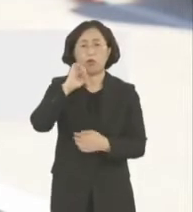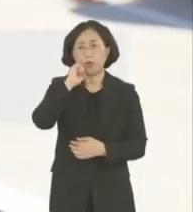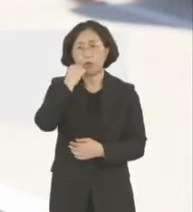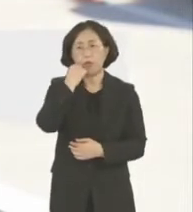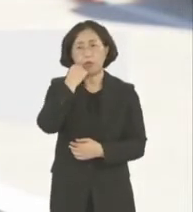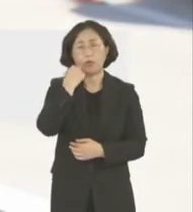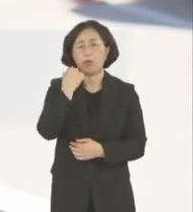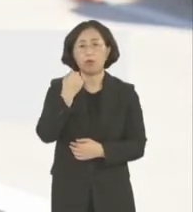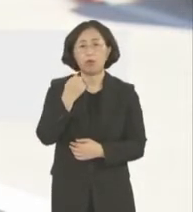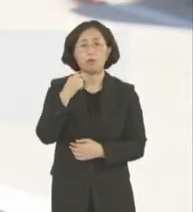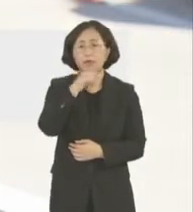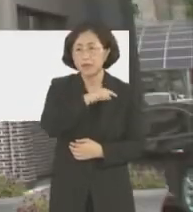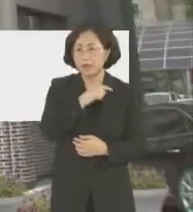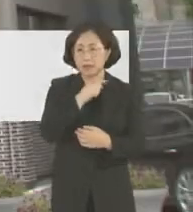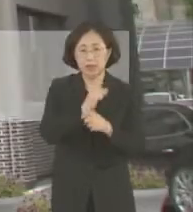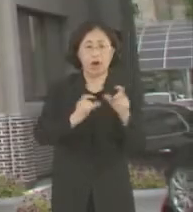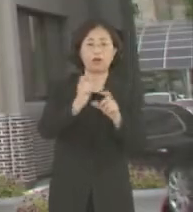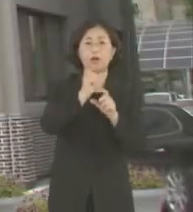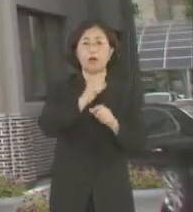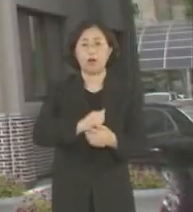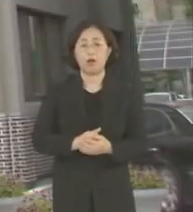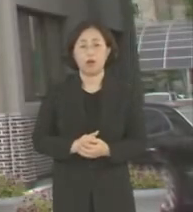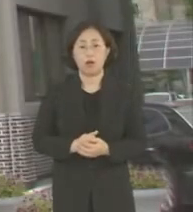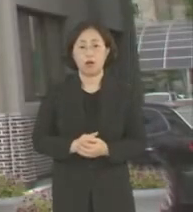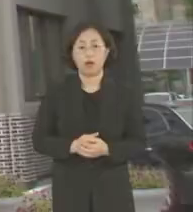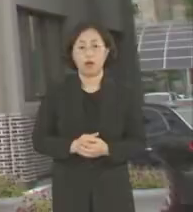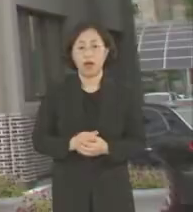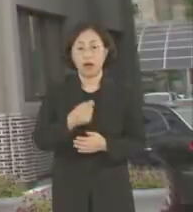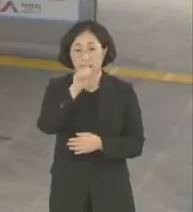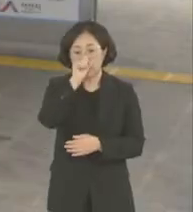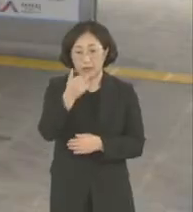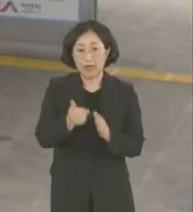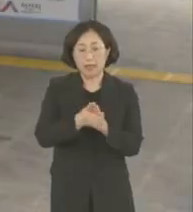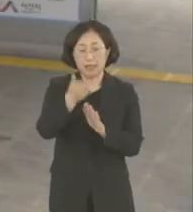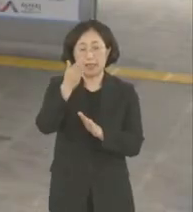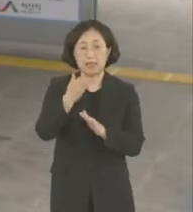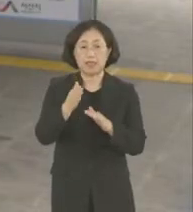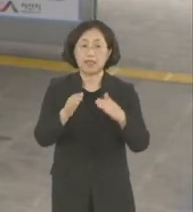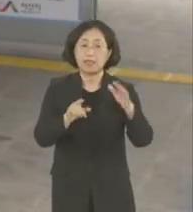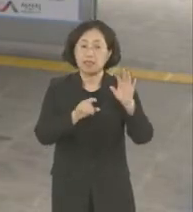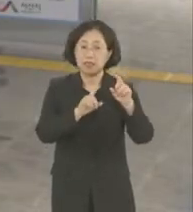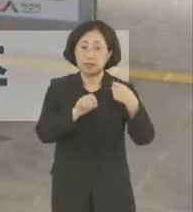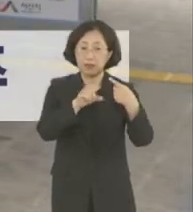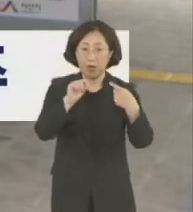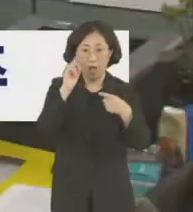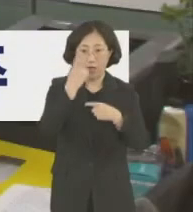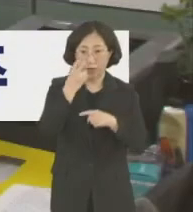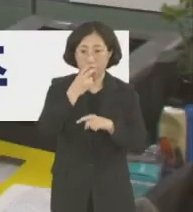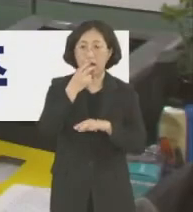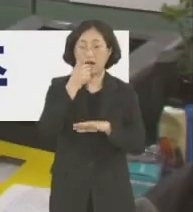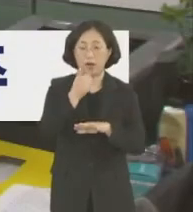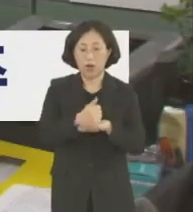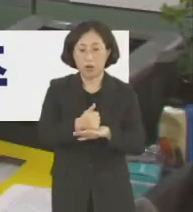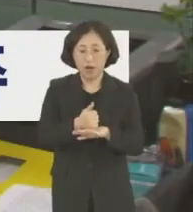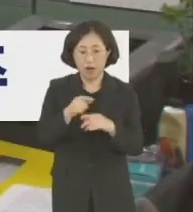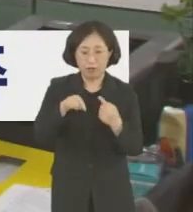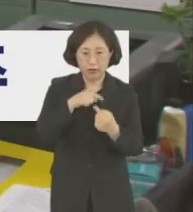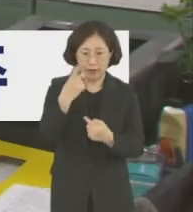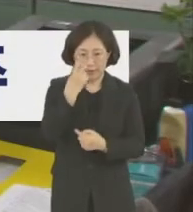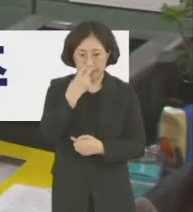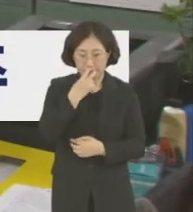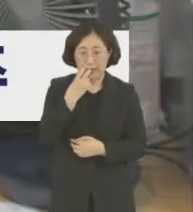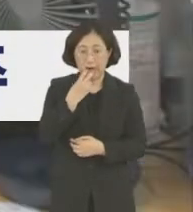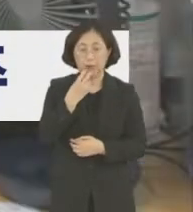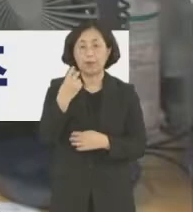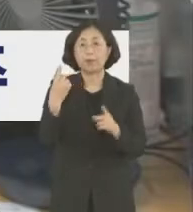감당을 못해요. 빚 때문에. 공을 넘겨받은 서산시는 다음 달 연구 용역을 통해 경영 상태를 살피고 체질 개선에